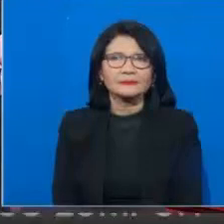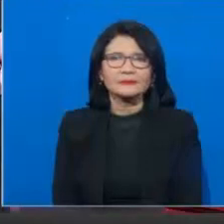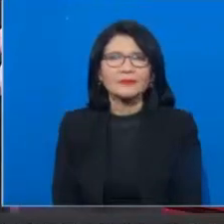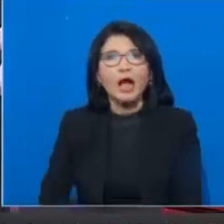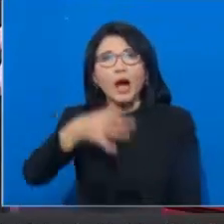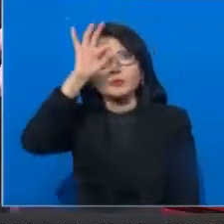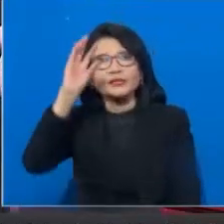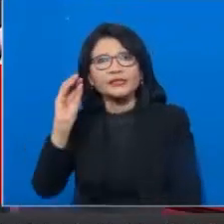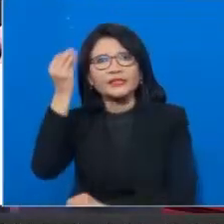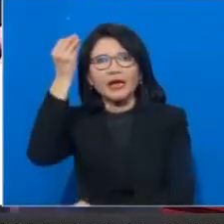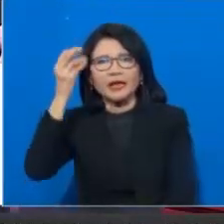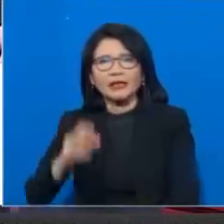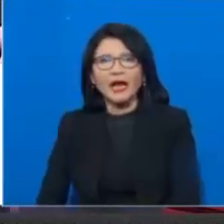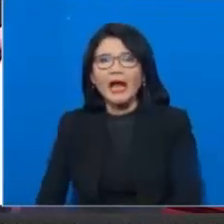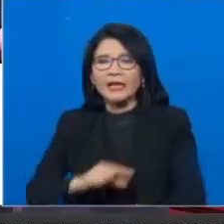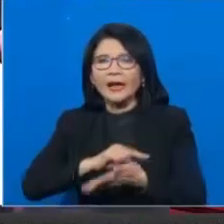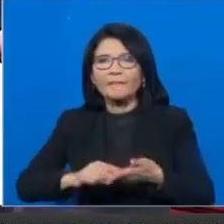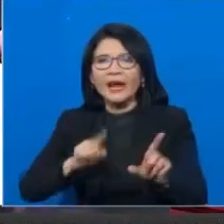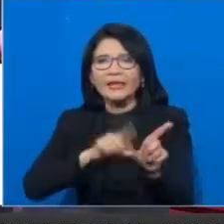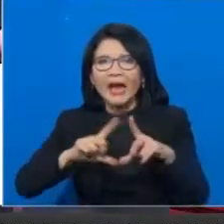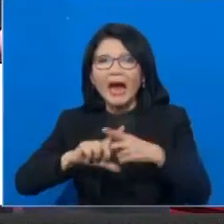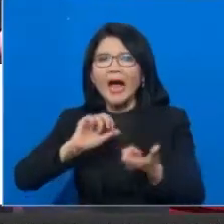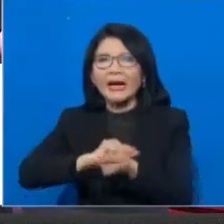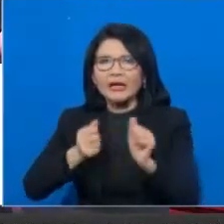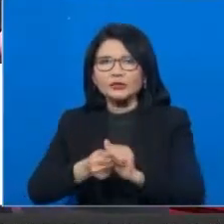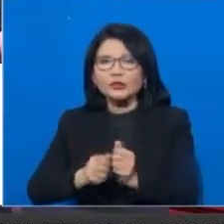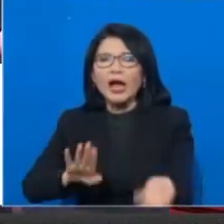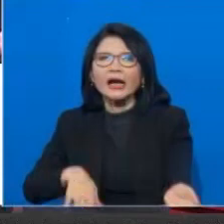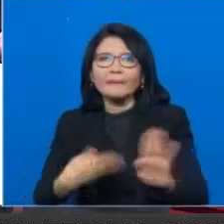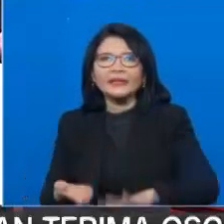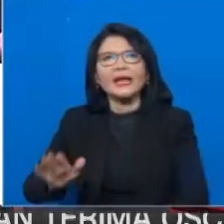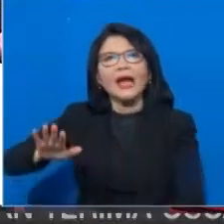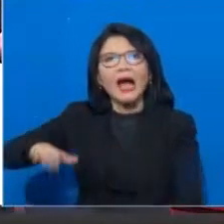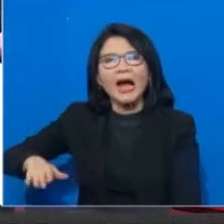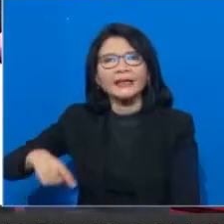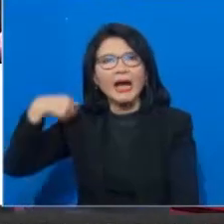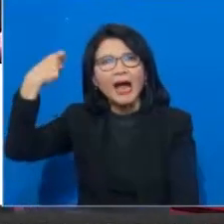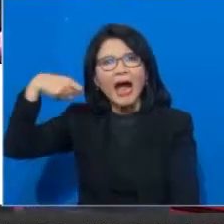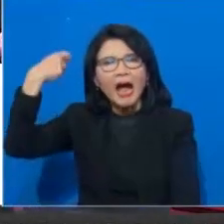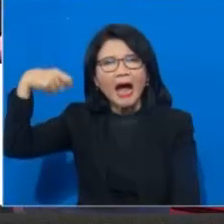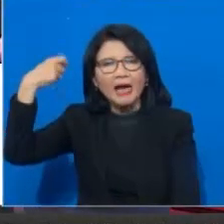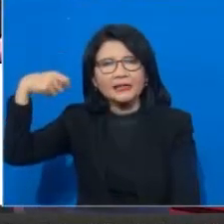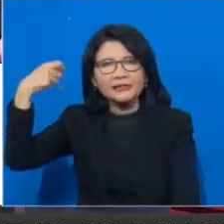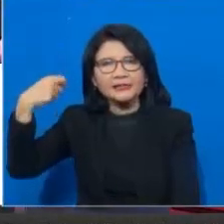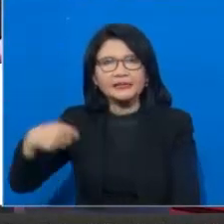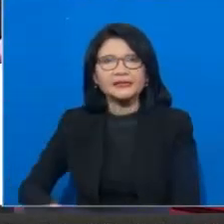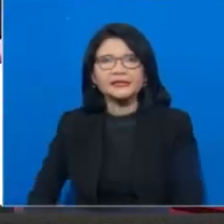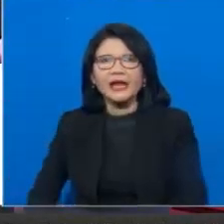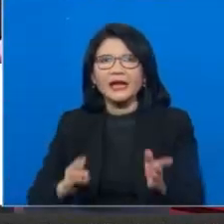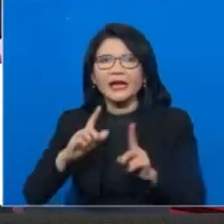Polda Metro Jaya menangkap seorang berinisial YA terkait kasus kematian Raden Adante Khalif Prabudityo, anak